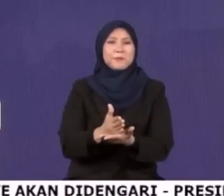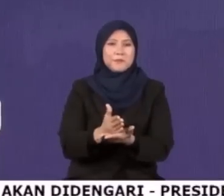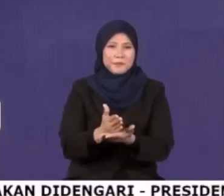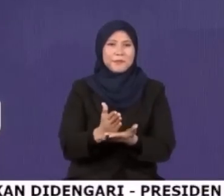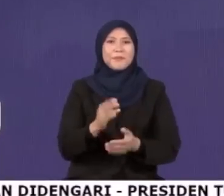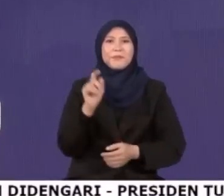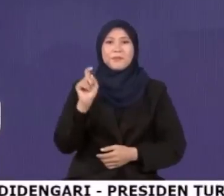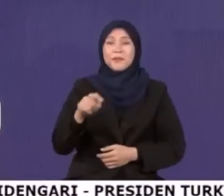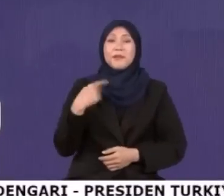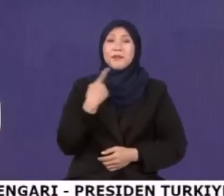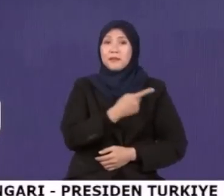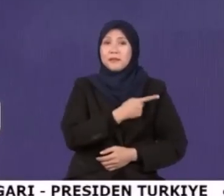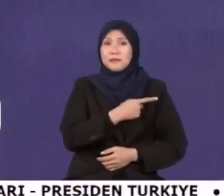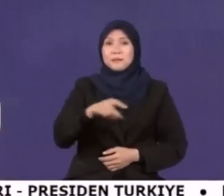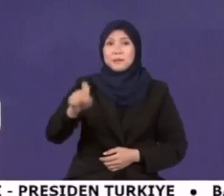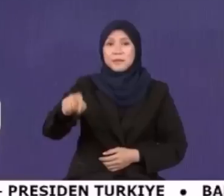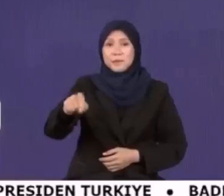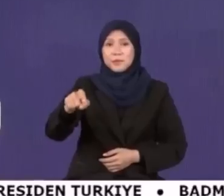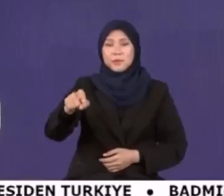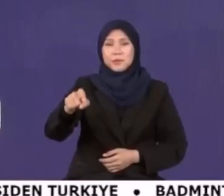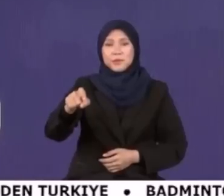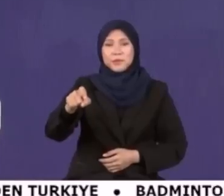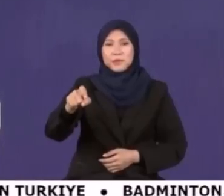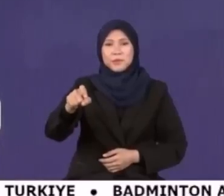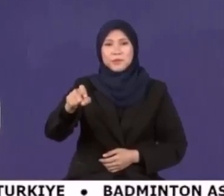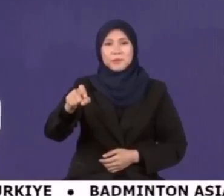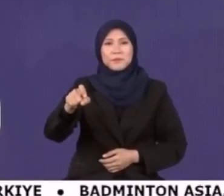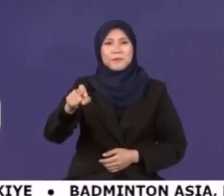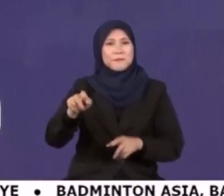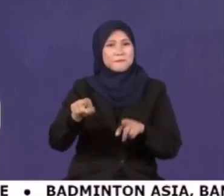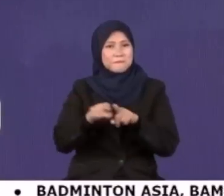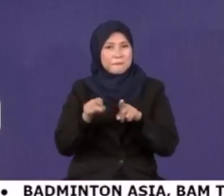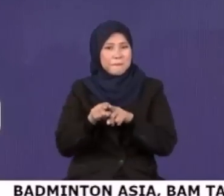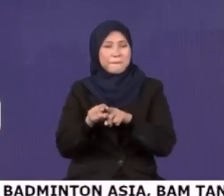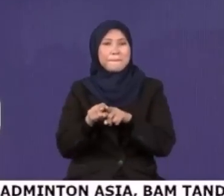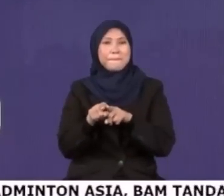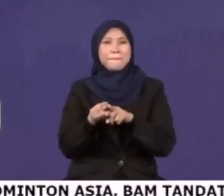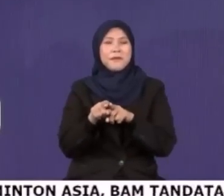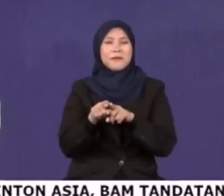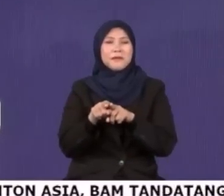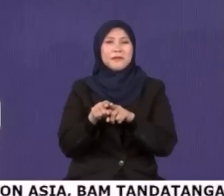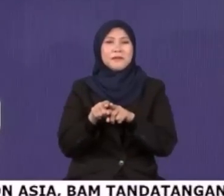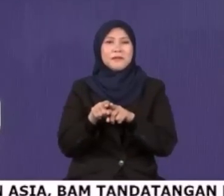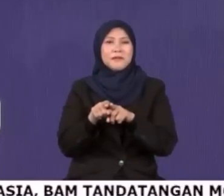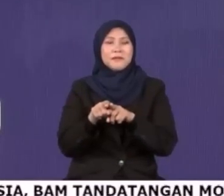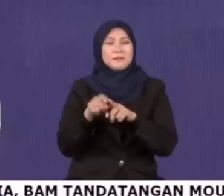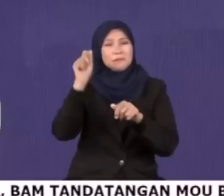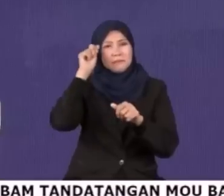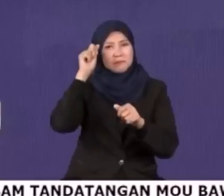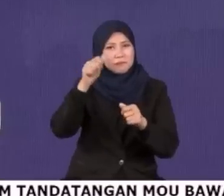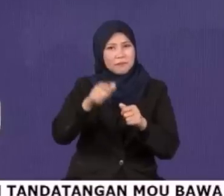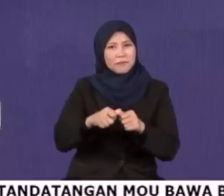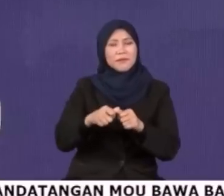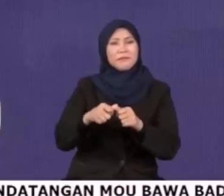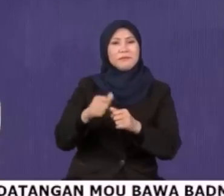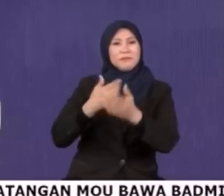kita harus berdiri dan tegak dalam merekam peristiwa